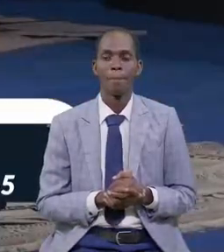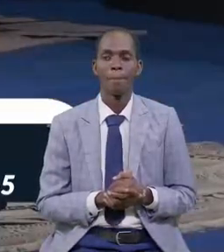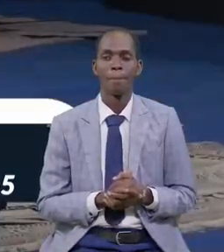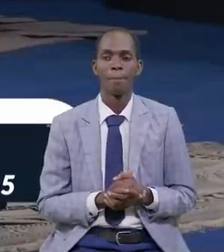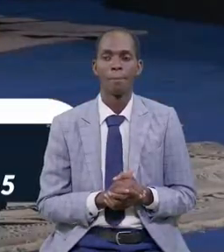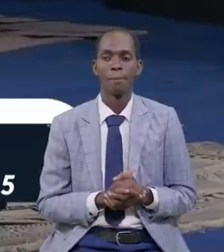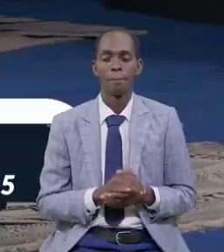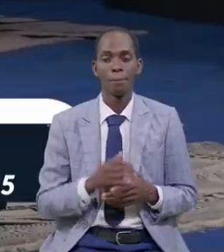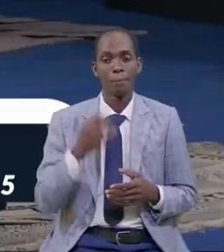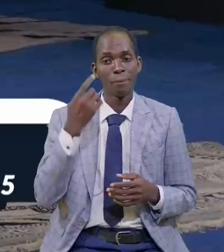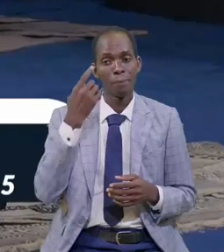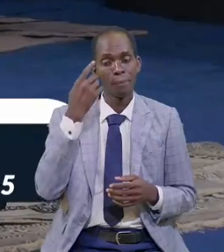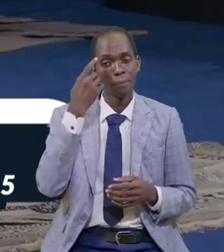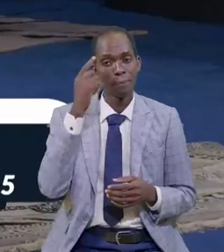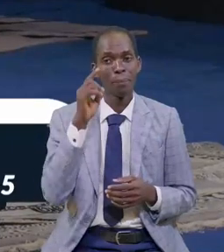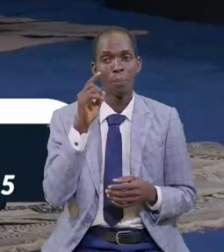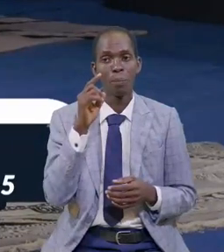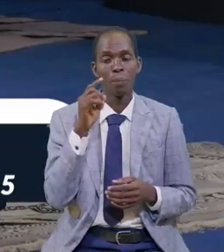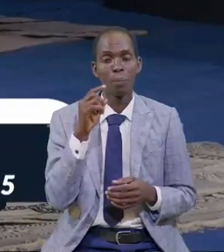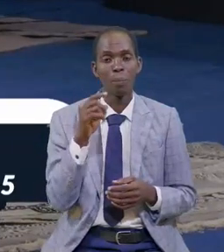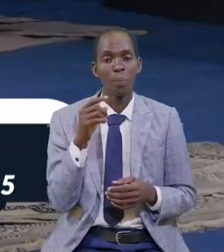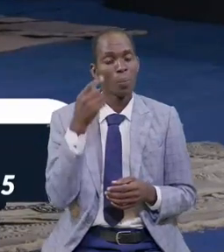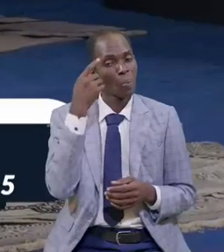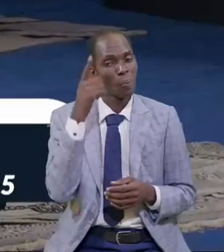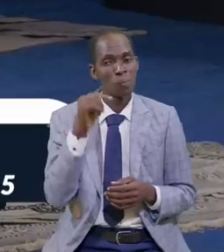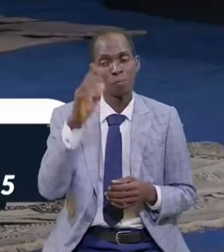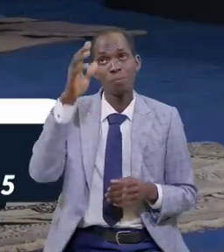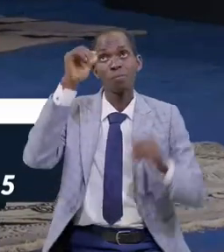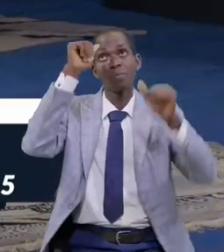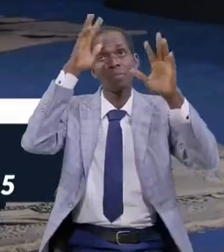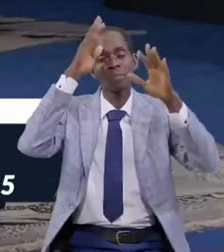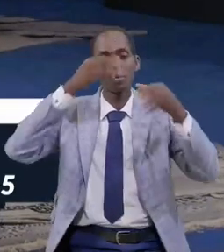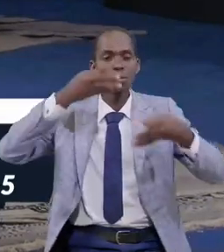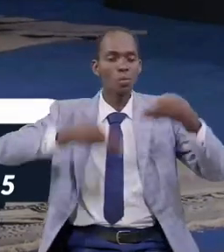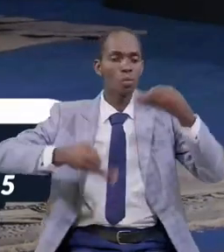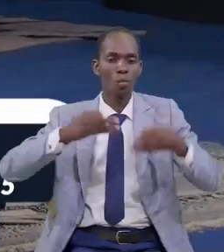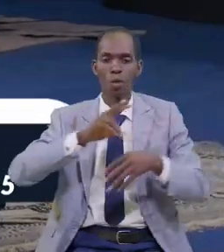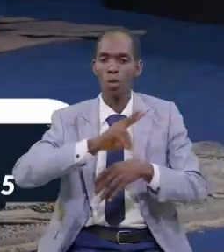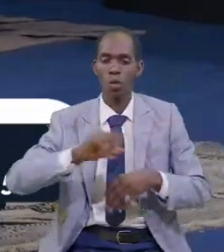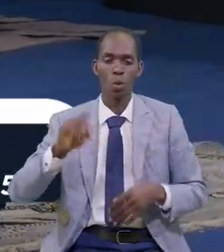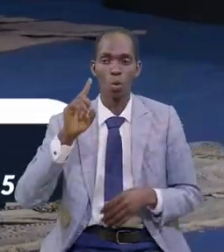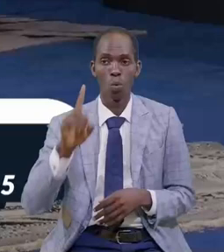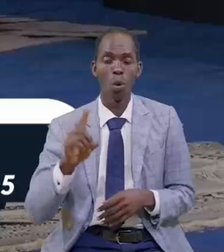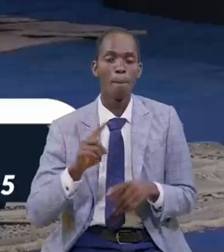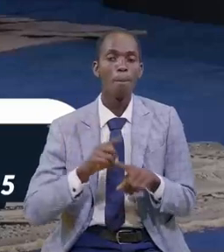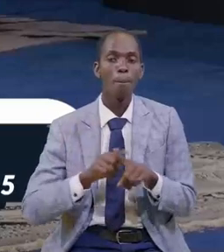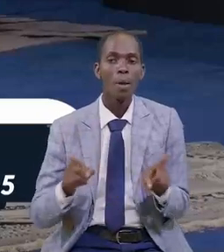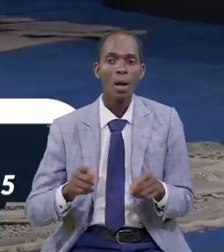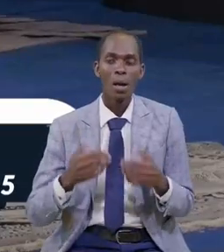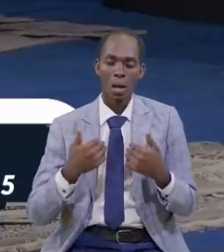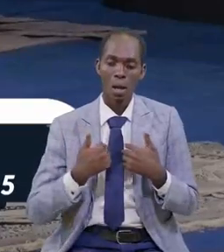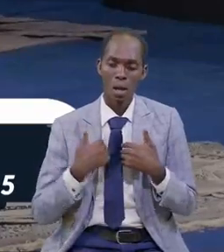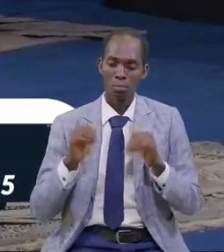22 le père ne juge personne mais il a remis